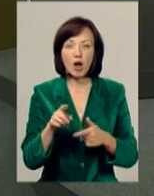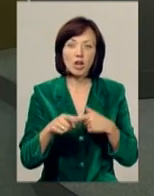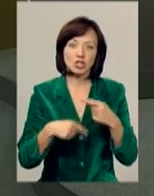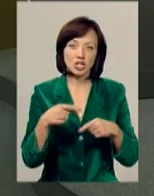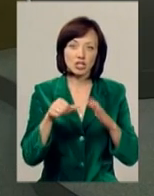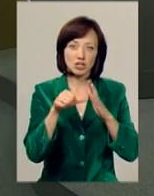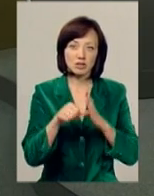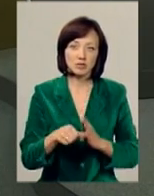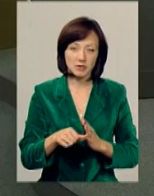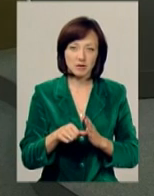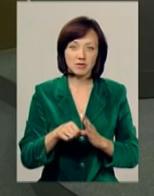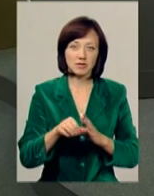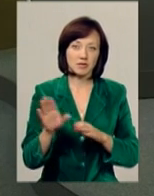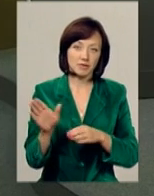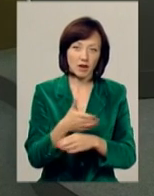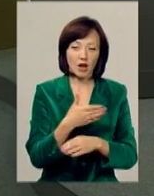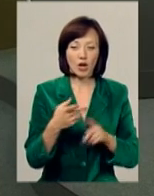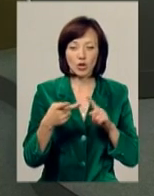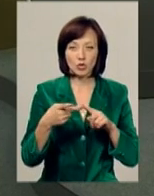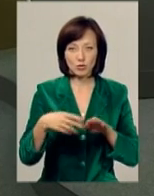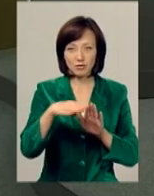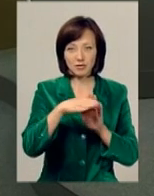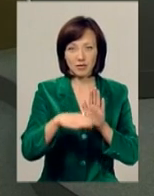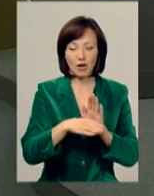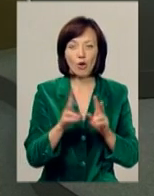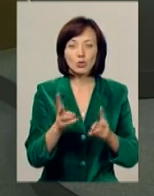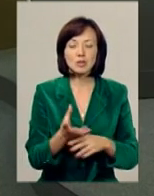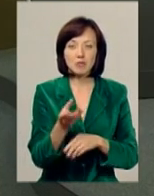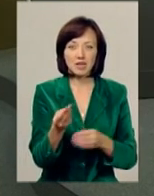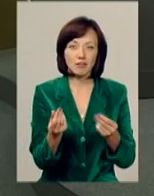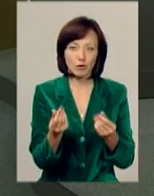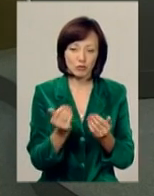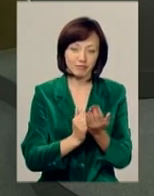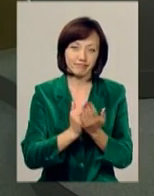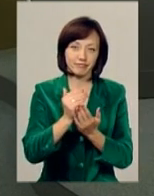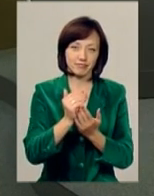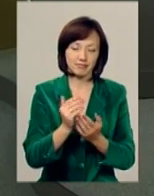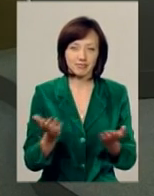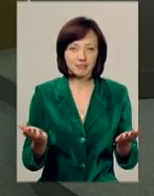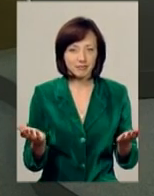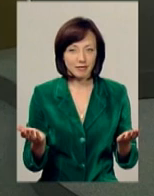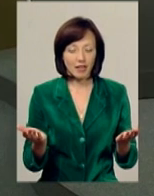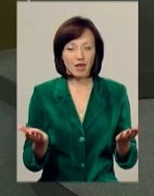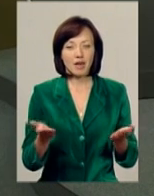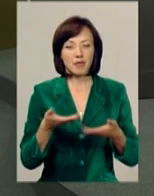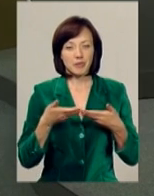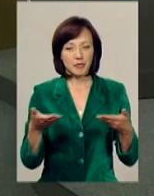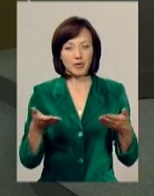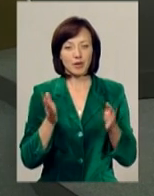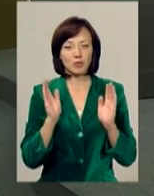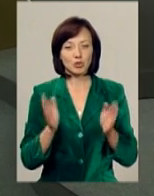півроку його викликають наступним стає по списку той хто заплатив гроші щоб піднятись Тобто ми будемо ми